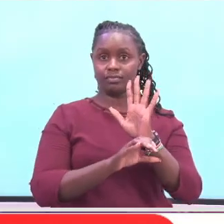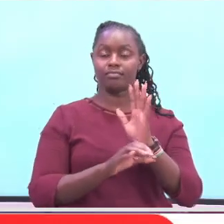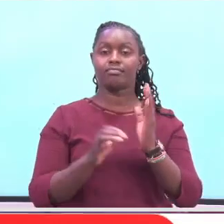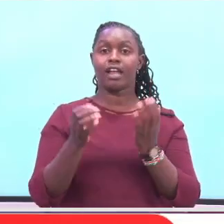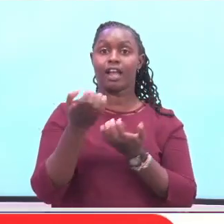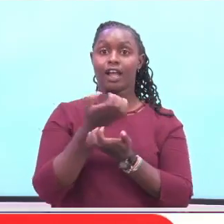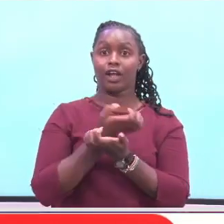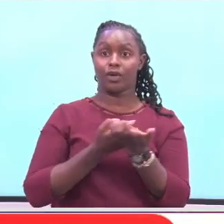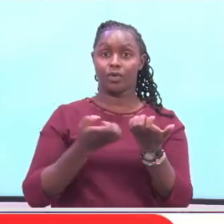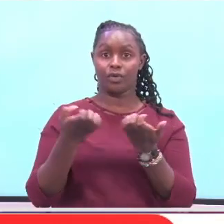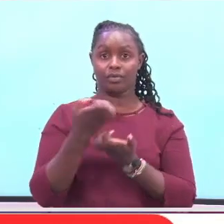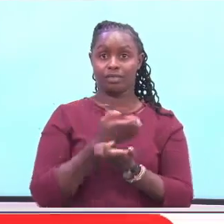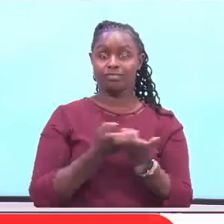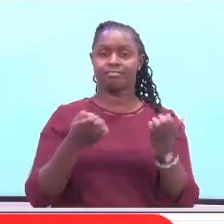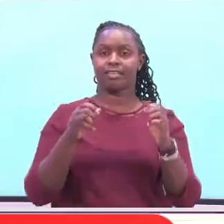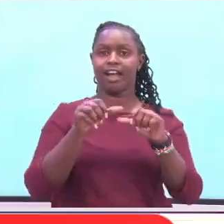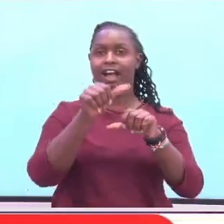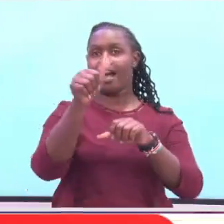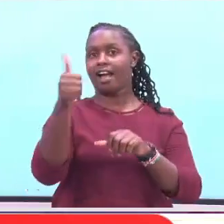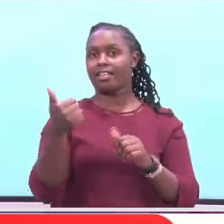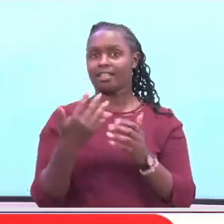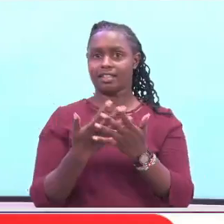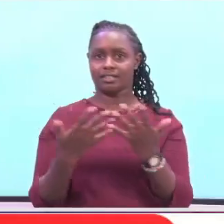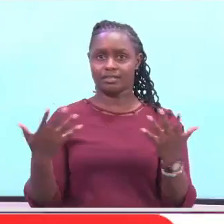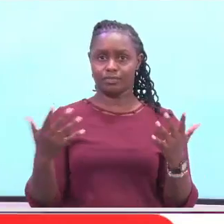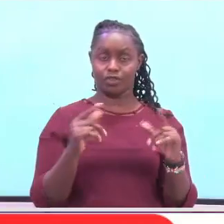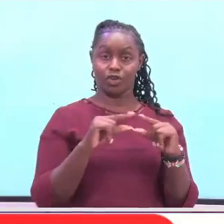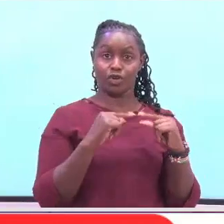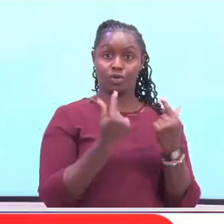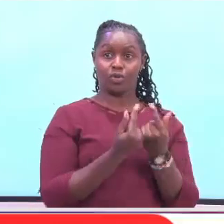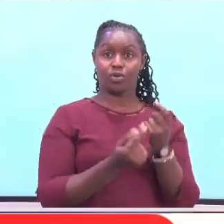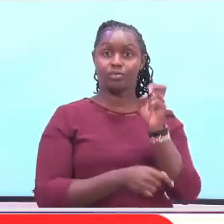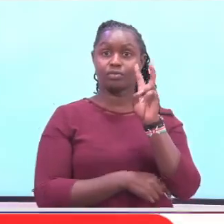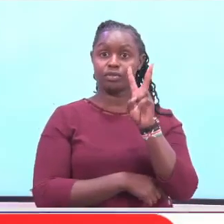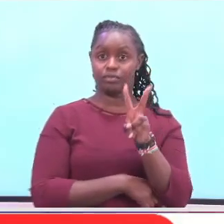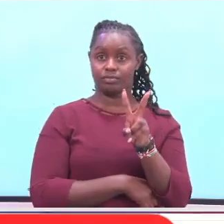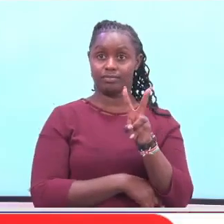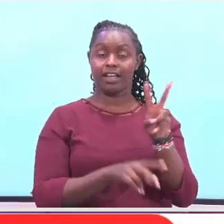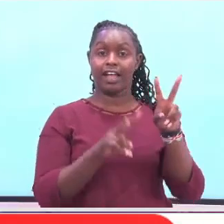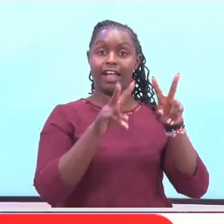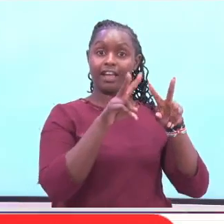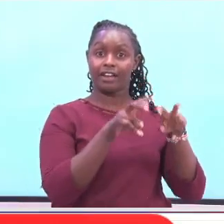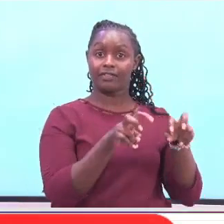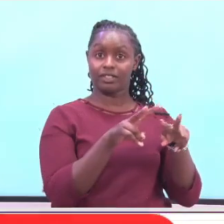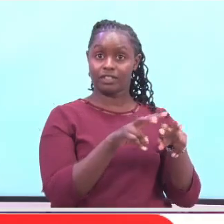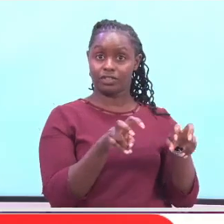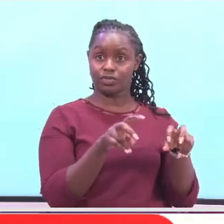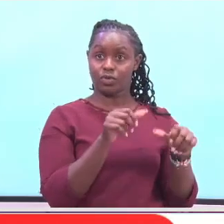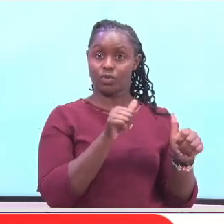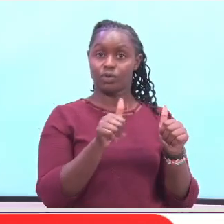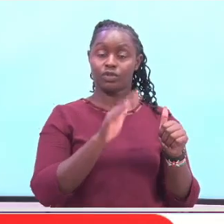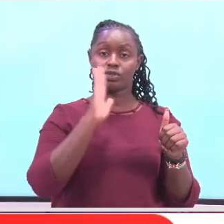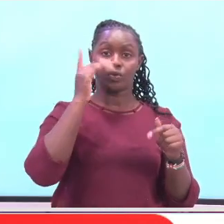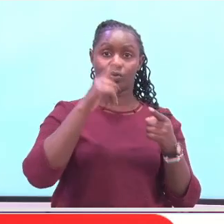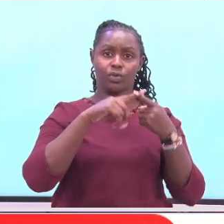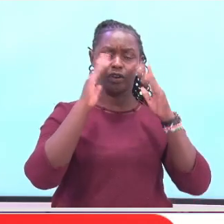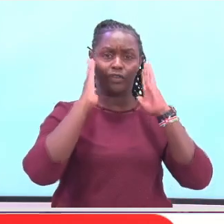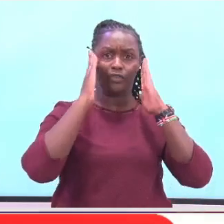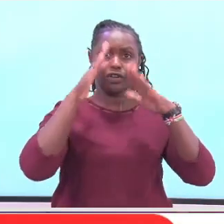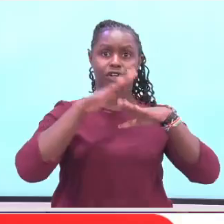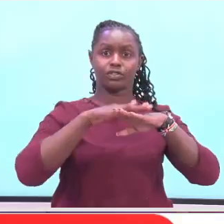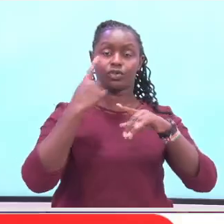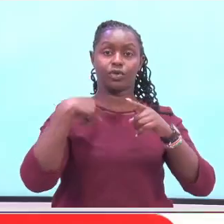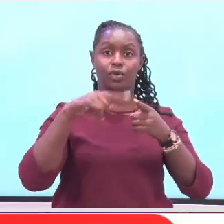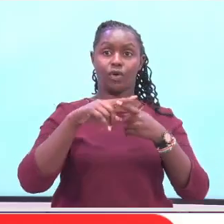maisha na masuala mengine. Kundi la pili likiwa masuala ya uchaguzi ambayo yataguzia matokeo ya uchaguzi mkuu